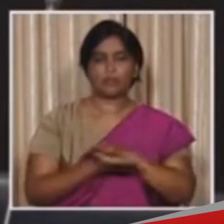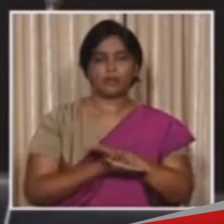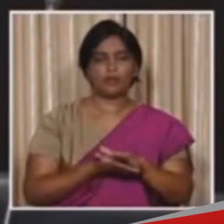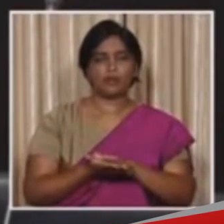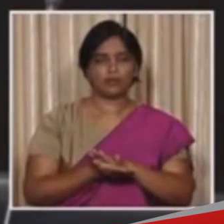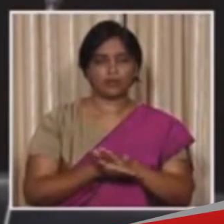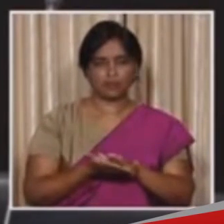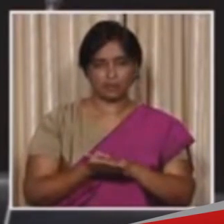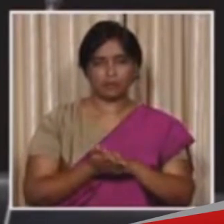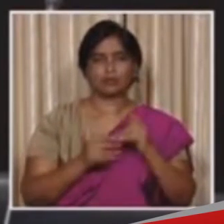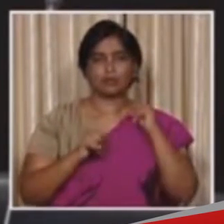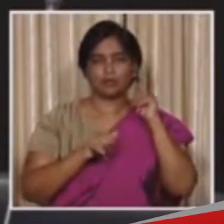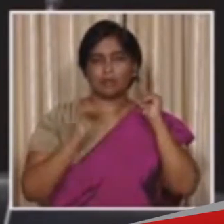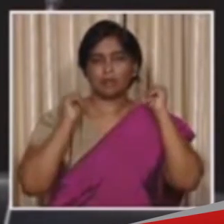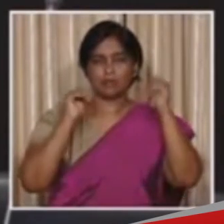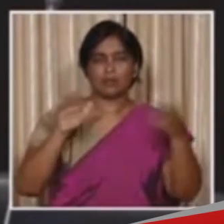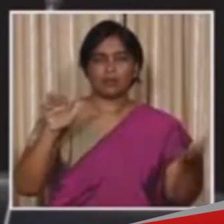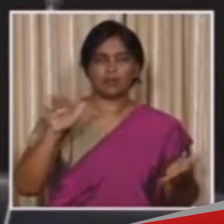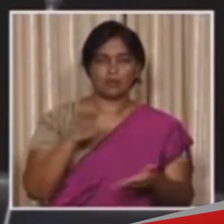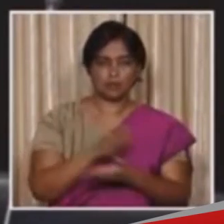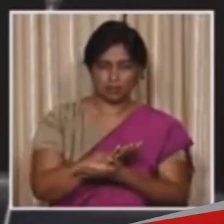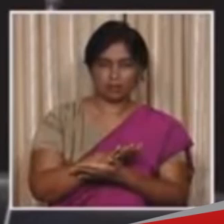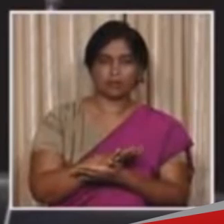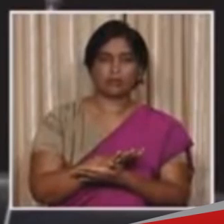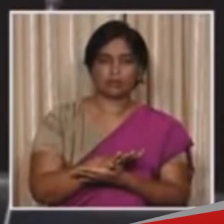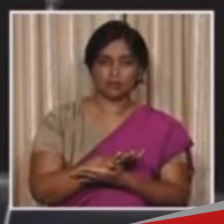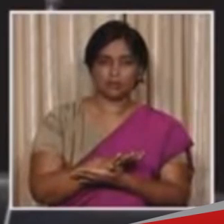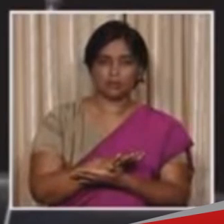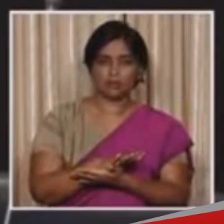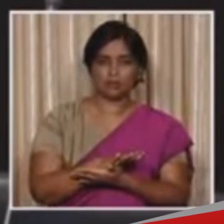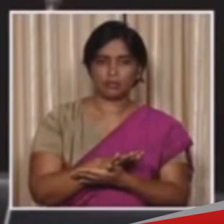සඳහා පාලම යටිපැත්තේ ඉඳිකර ඇති පදික පාලමේ